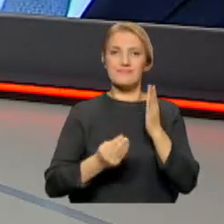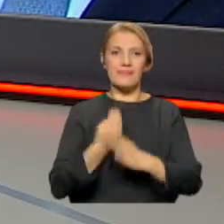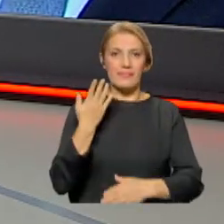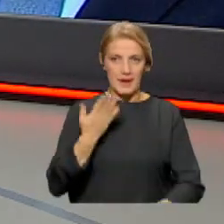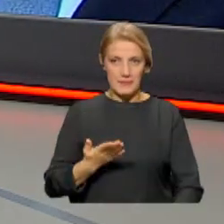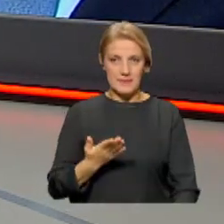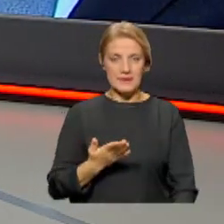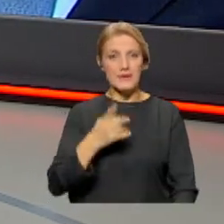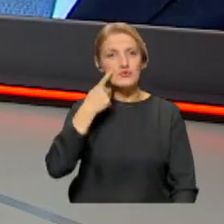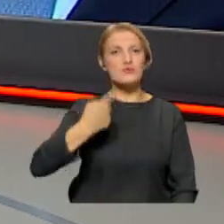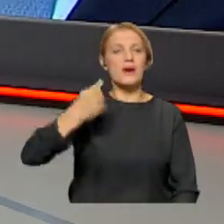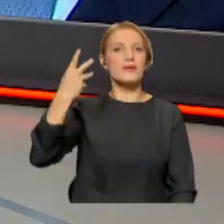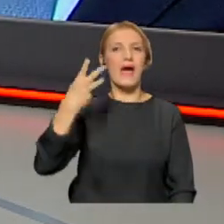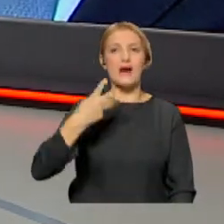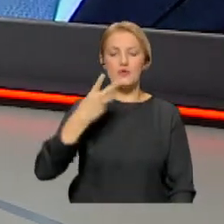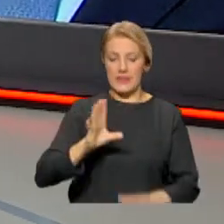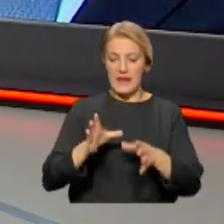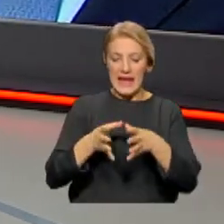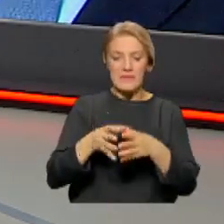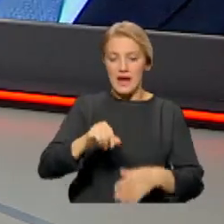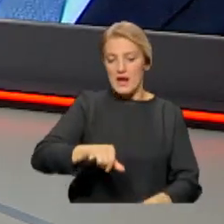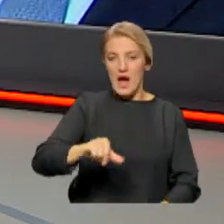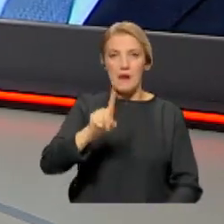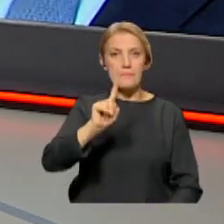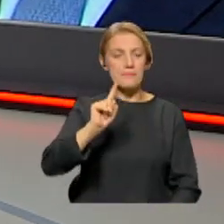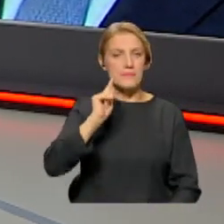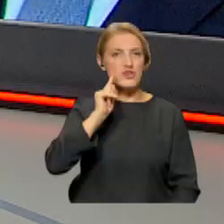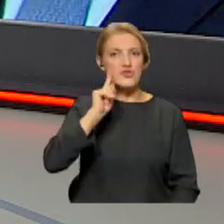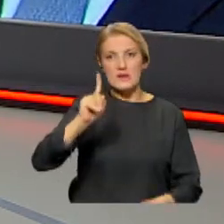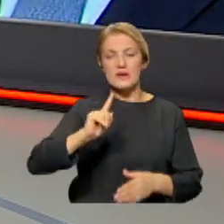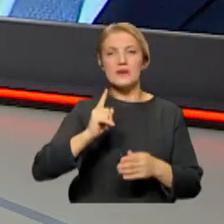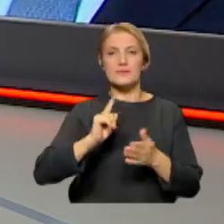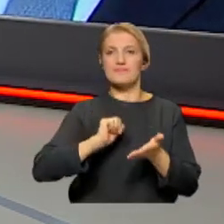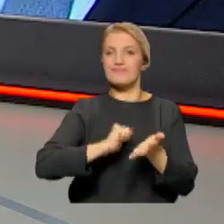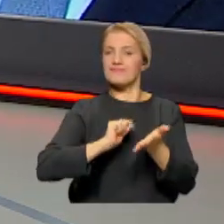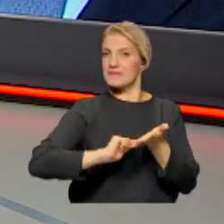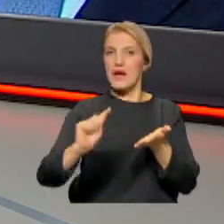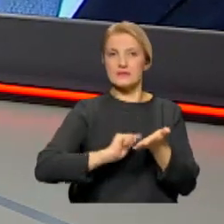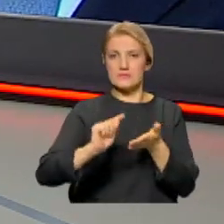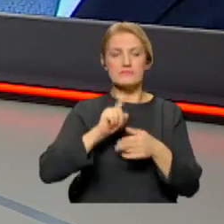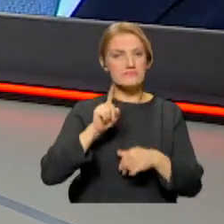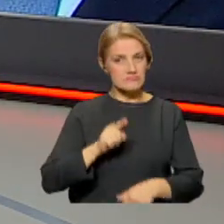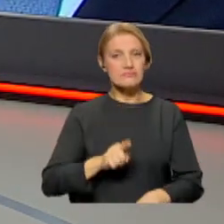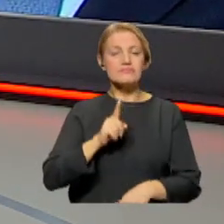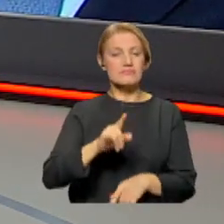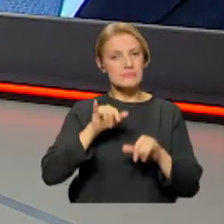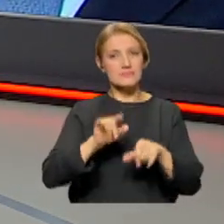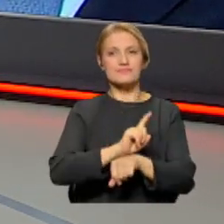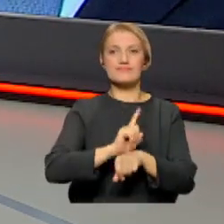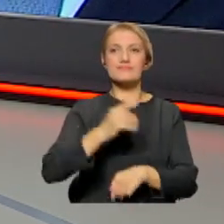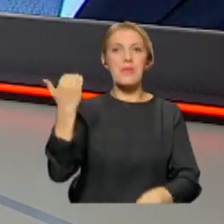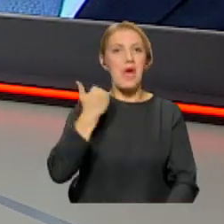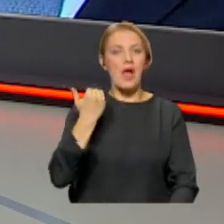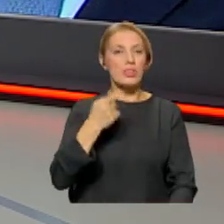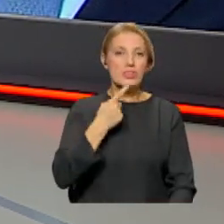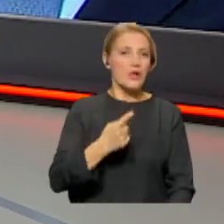ama şu başkanı Erdoğan ekibine yakın bir köşe yazarı dile getirdi köşesinde ve aynı zamanda da bir